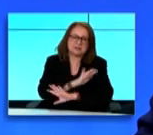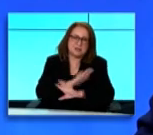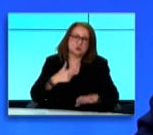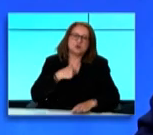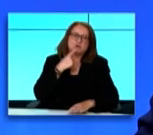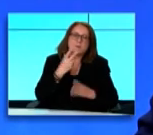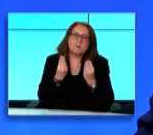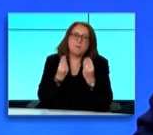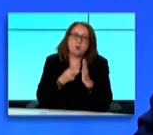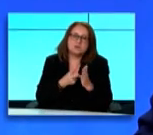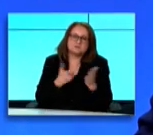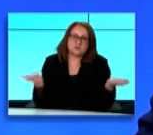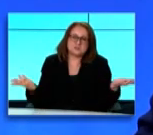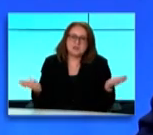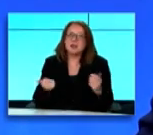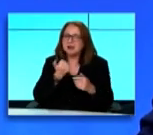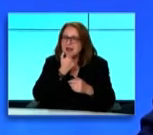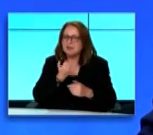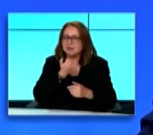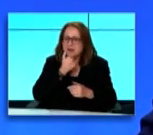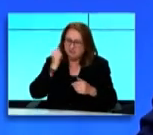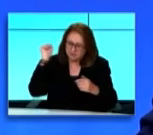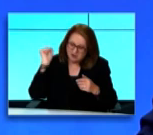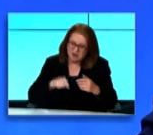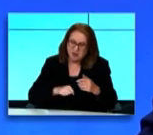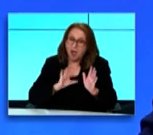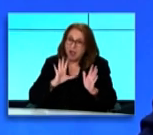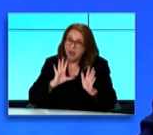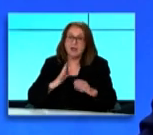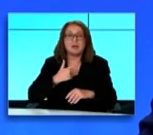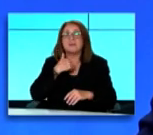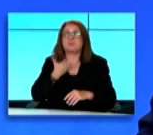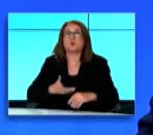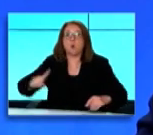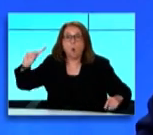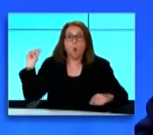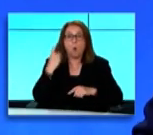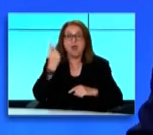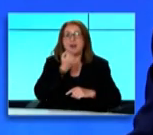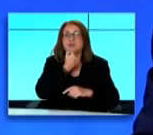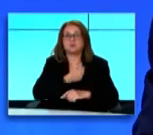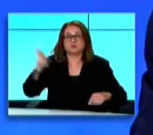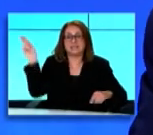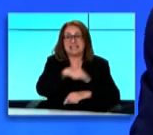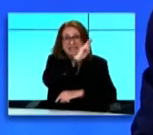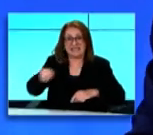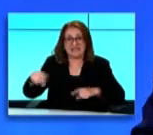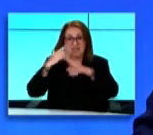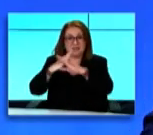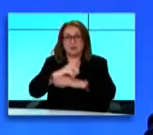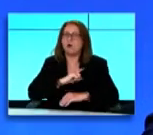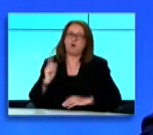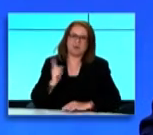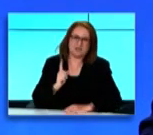δεν μπορούμε να ακυρώσουμε αυτό το οποίο έχει γίνει αυτούς τις 25 μέρες. Διότι σε αυτούς που μας ασκούν κριτική περί